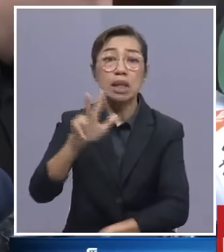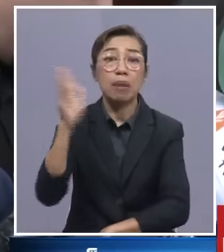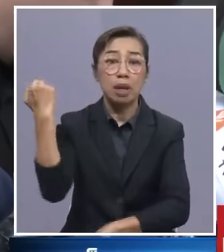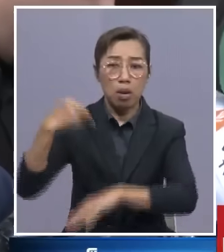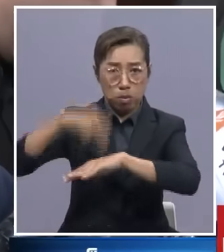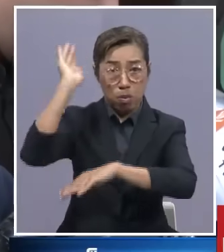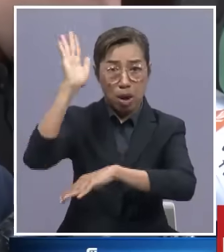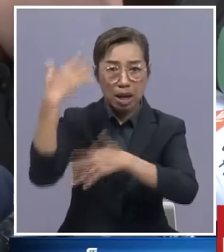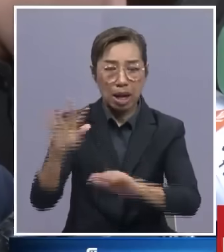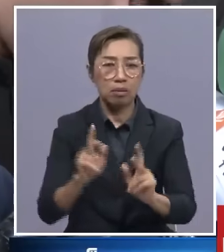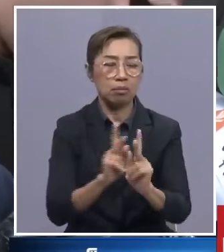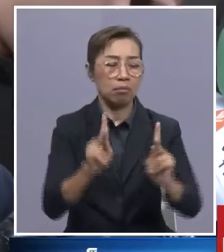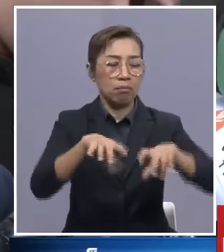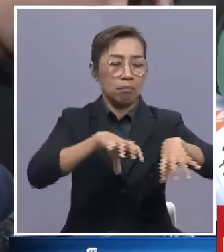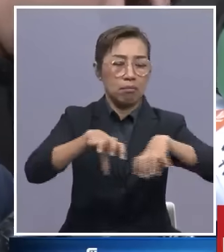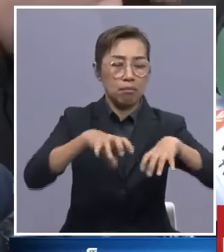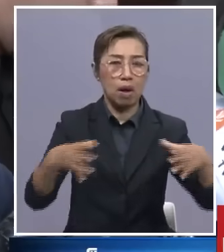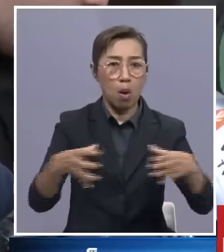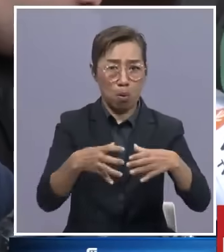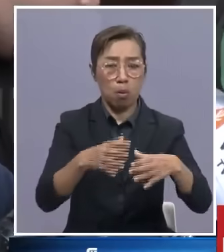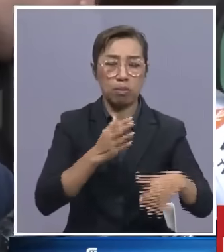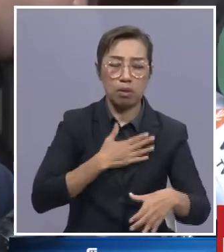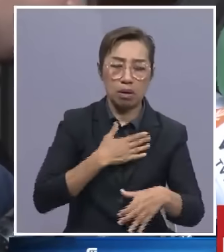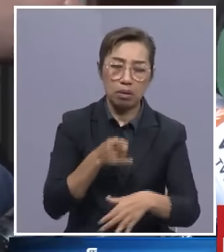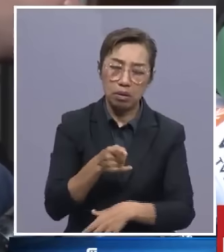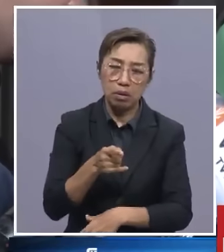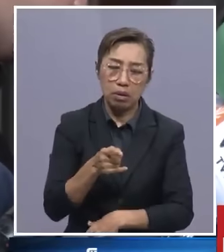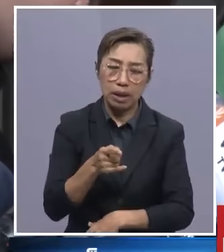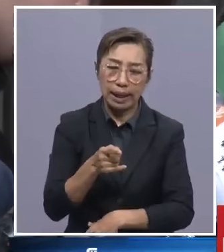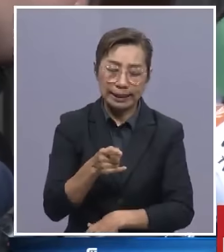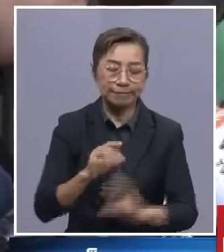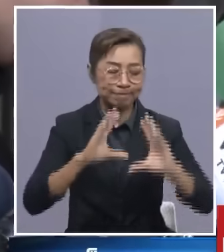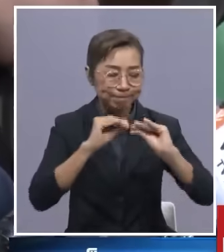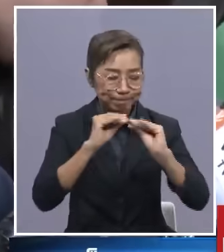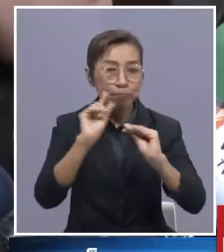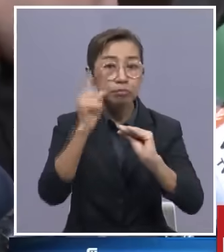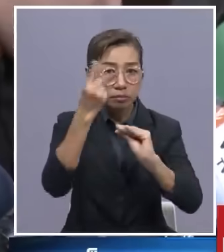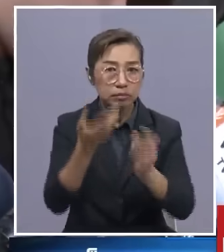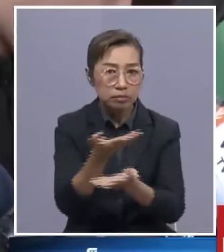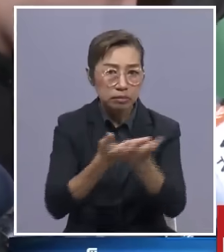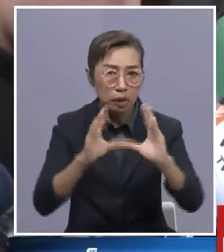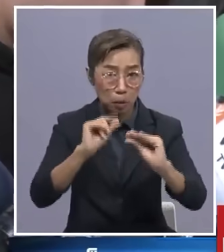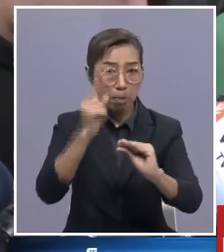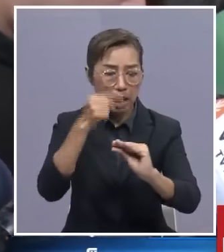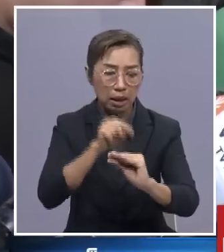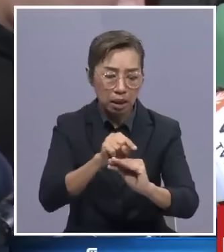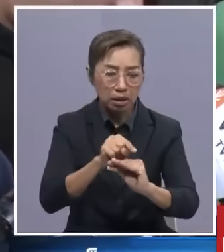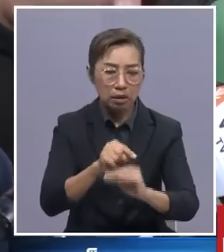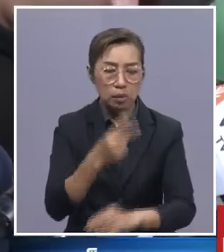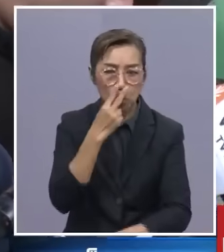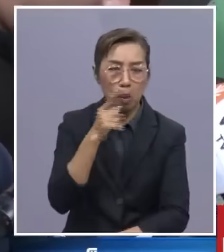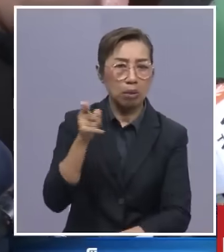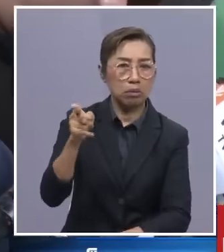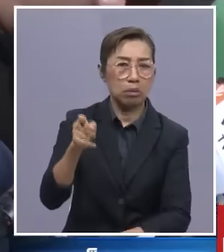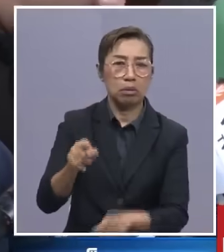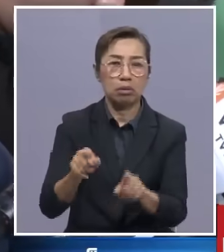กรรมการบริหารพรรคนะครับก็ได้หลังจากนั้นก็ได้ประชุมกันนะครับแล้วก็พิจารณาเห็น